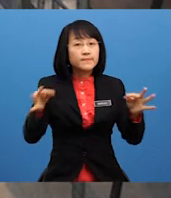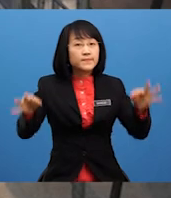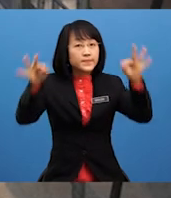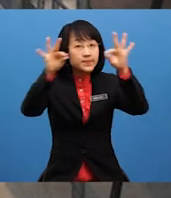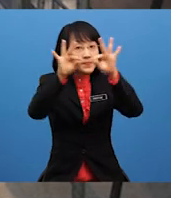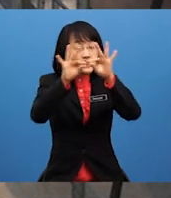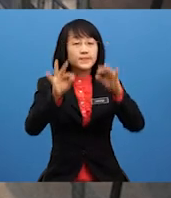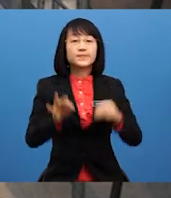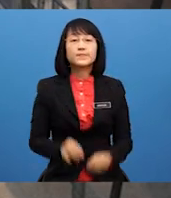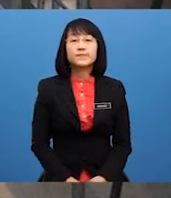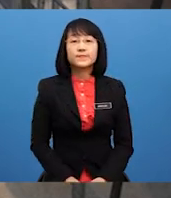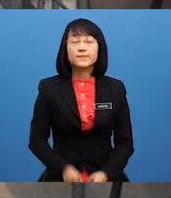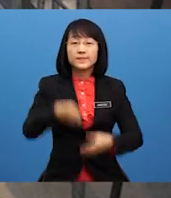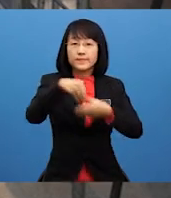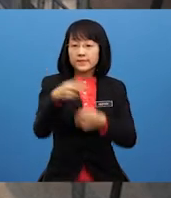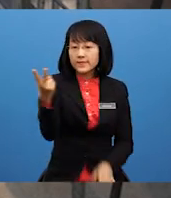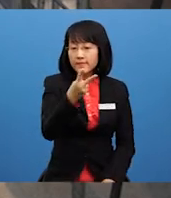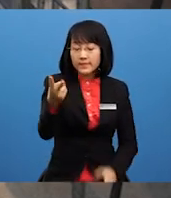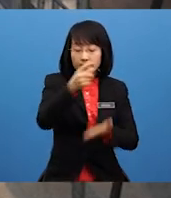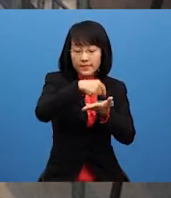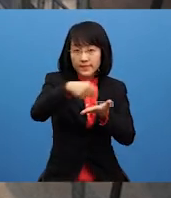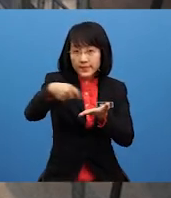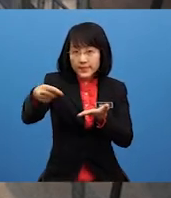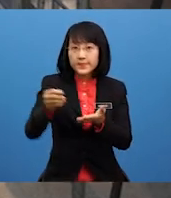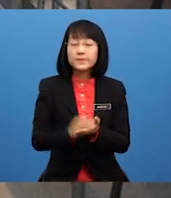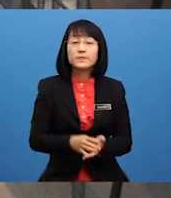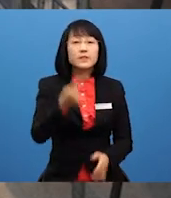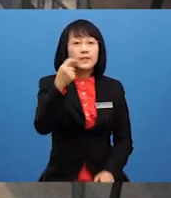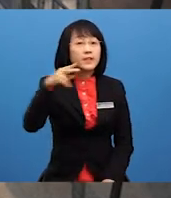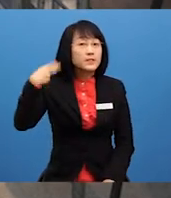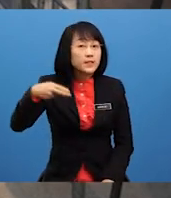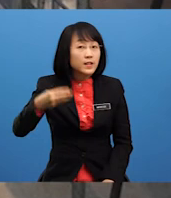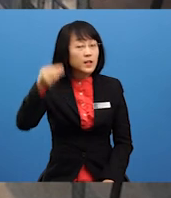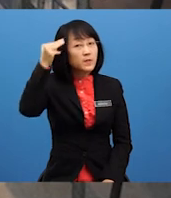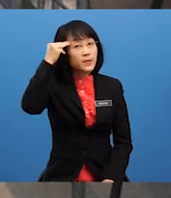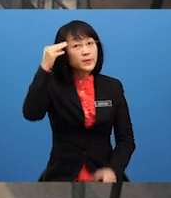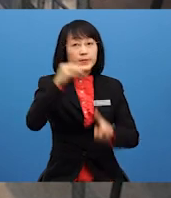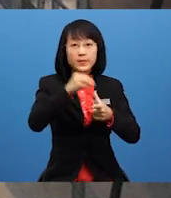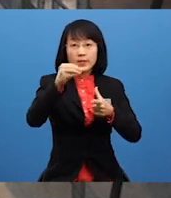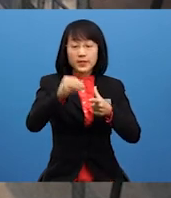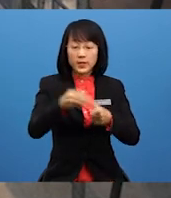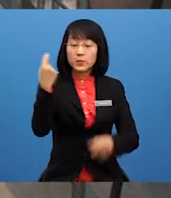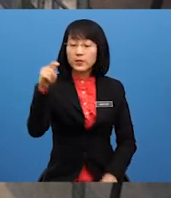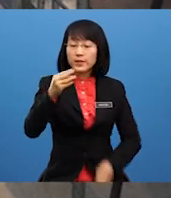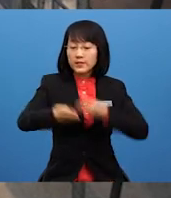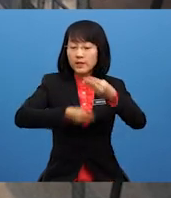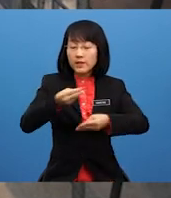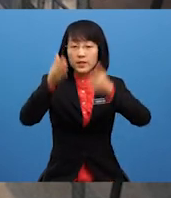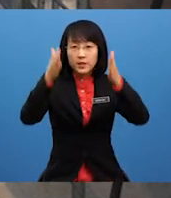yang ditekankan dalam kedua-dua karya sama ada teks sejarah Melayu maupun Saudagar Besar dari Kuala